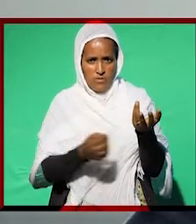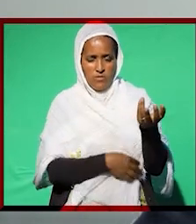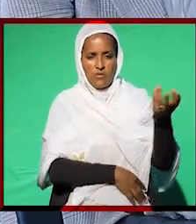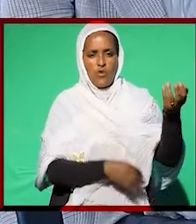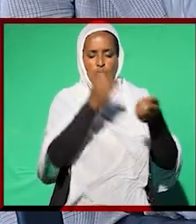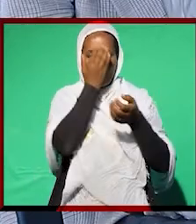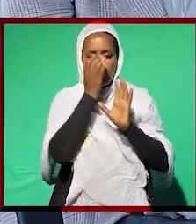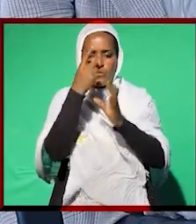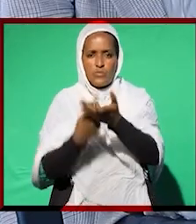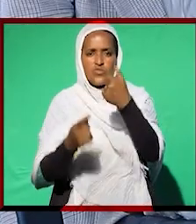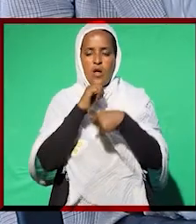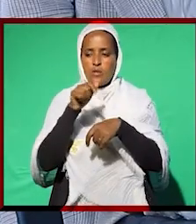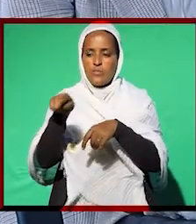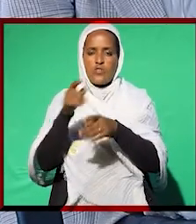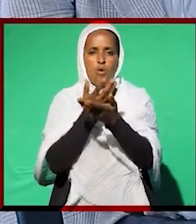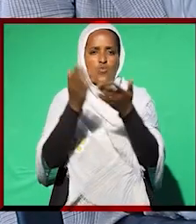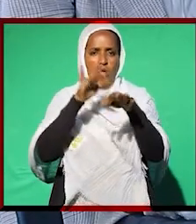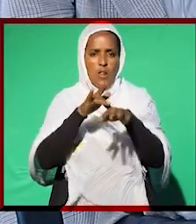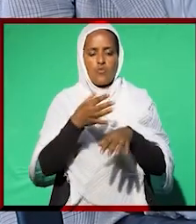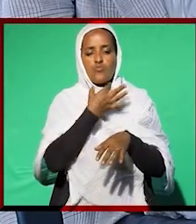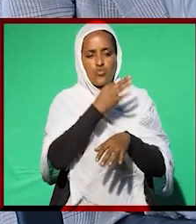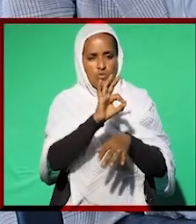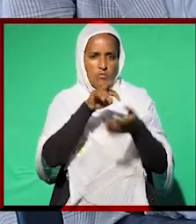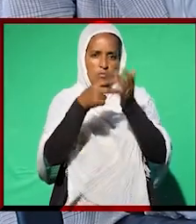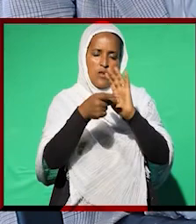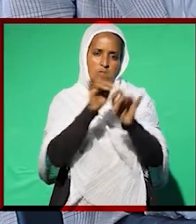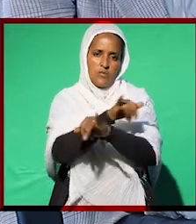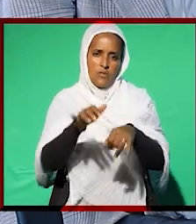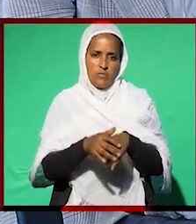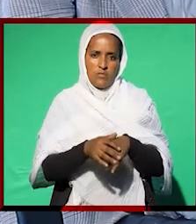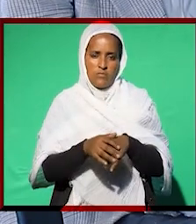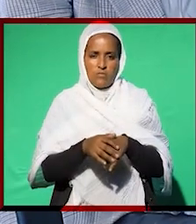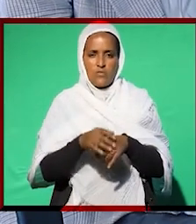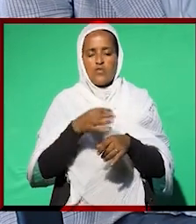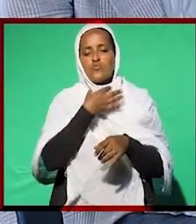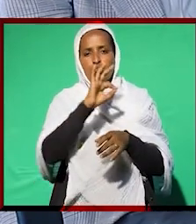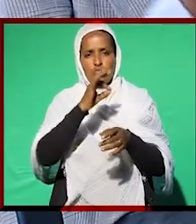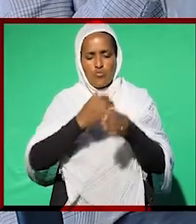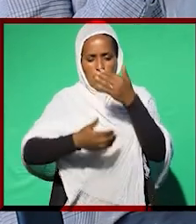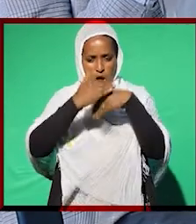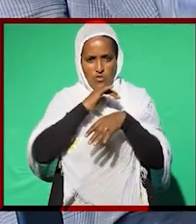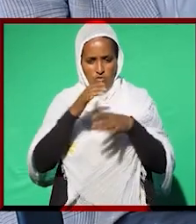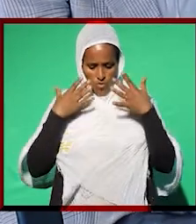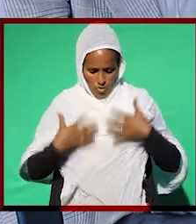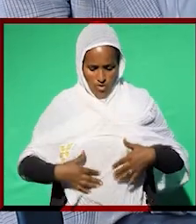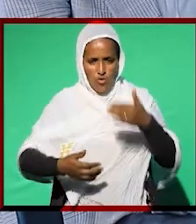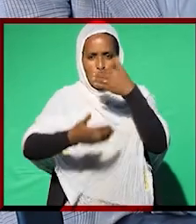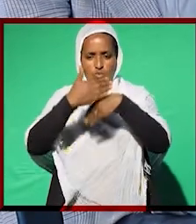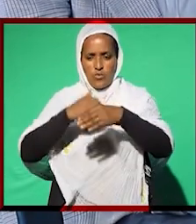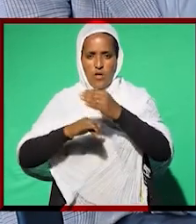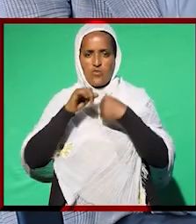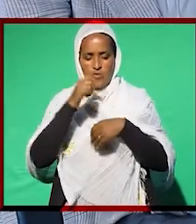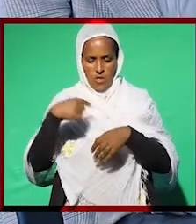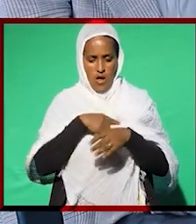ለማጥፋት ኦርቶዶክስን ብቻ አይደለም በዛ ጉዳይ እስላሞቹንም ማለት ነው። እስላሞቹም እንዳይሸፈኑ